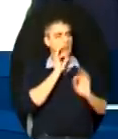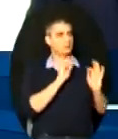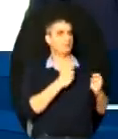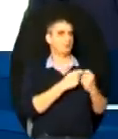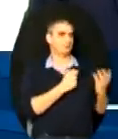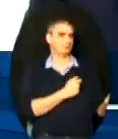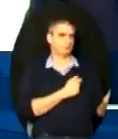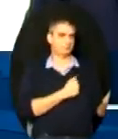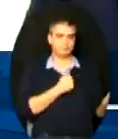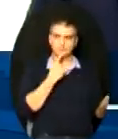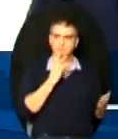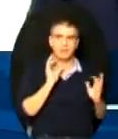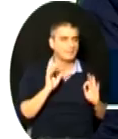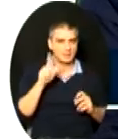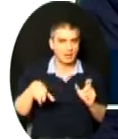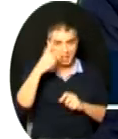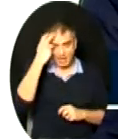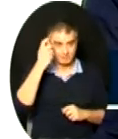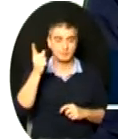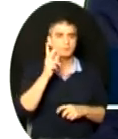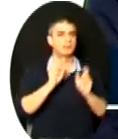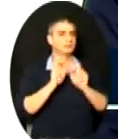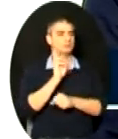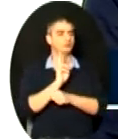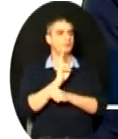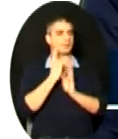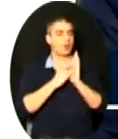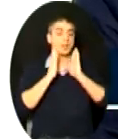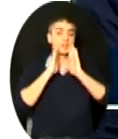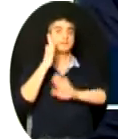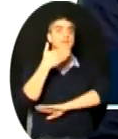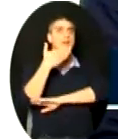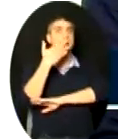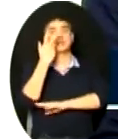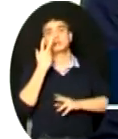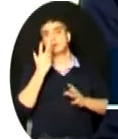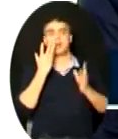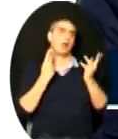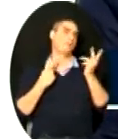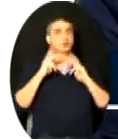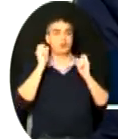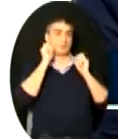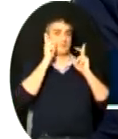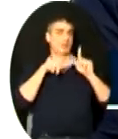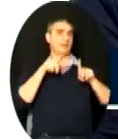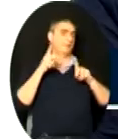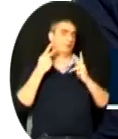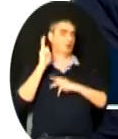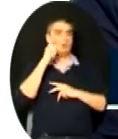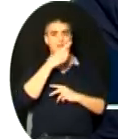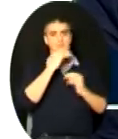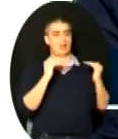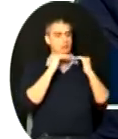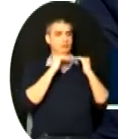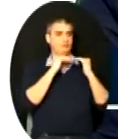אבל צריך גם לומר את האמת על ערבי ישראל, הם אזרחים שומרי חוק, נאמנים למדינה בצורה הרבה יותר מפתיעה אפילו, לעומת